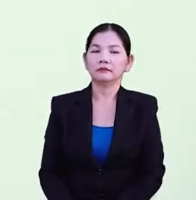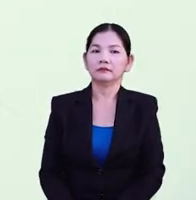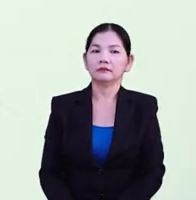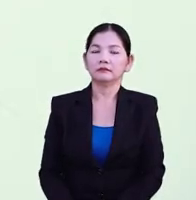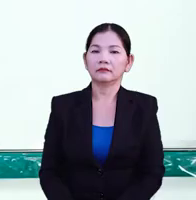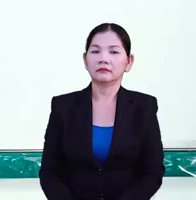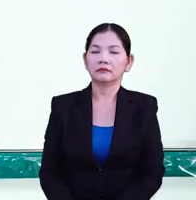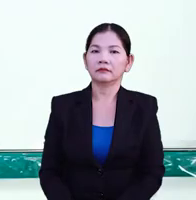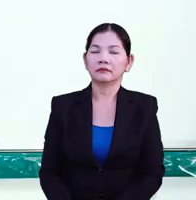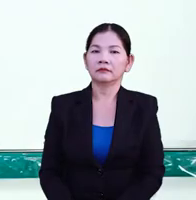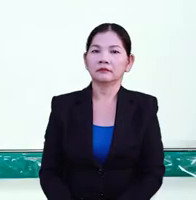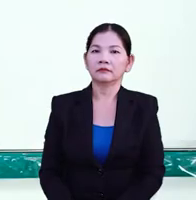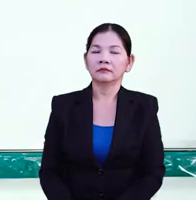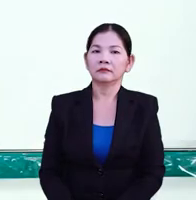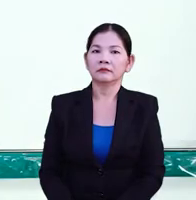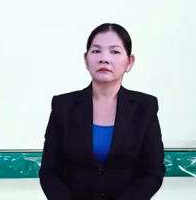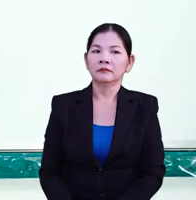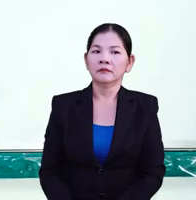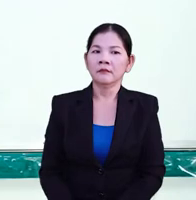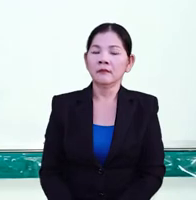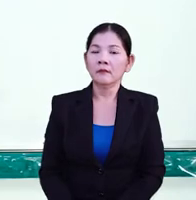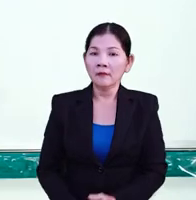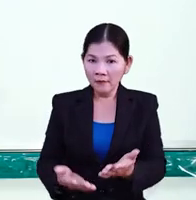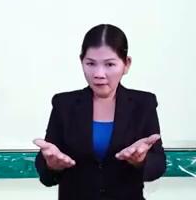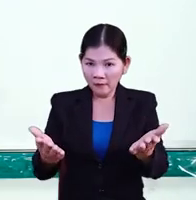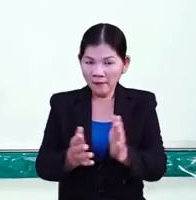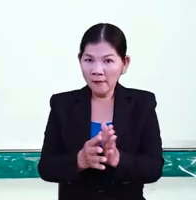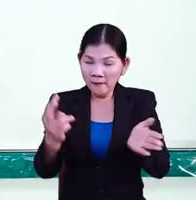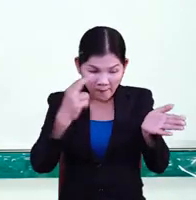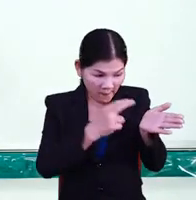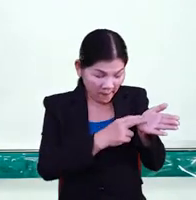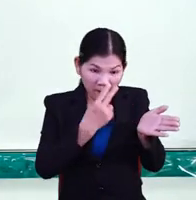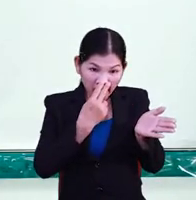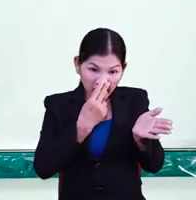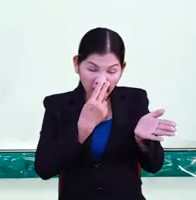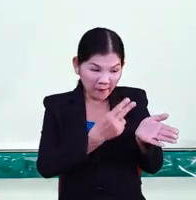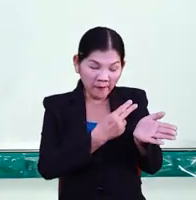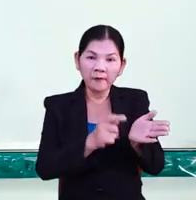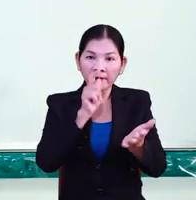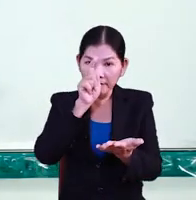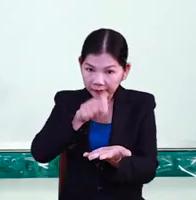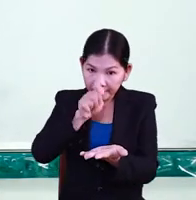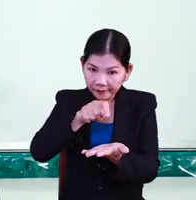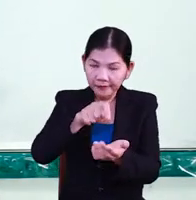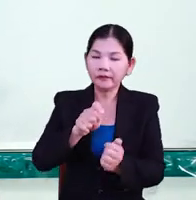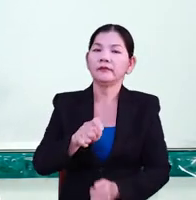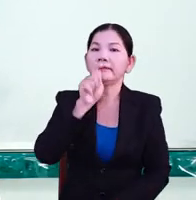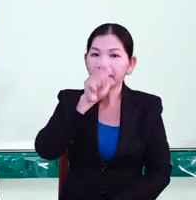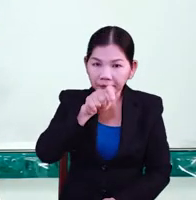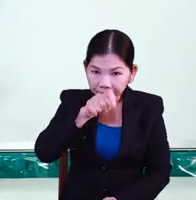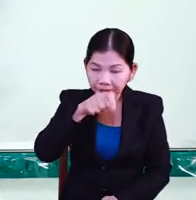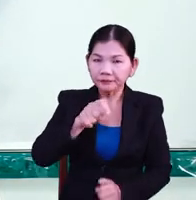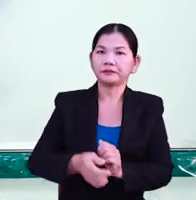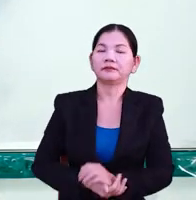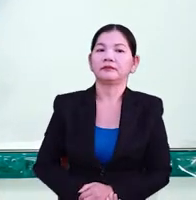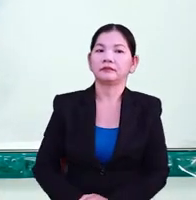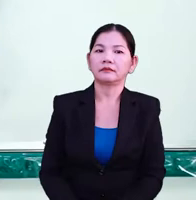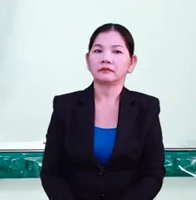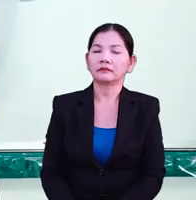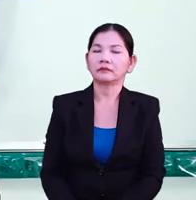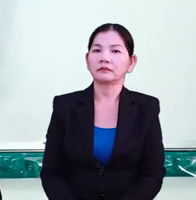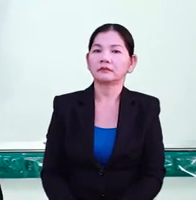จ้ามาหาคุกคุกคุกไอ้แก่ก่อนจ้าคือไว้ก่อน